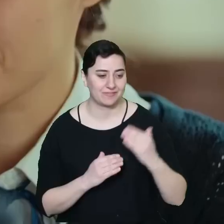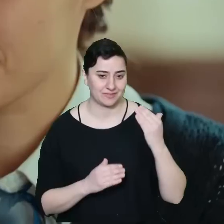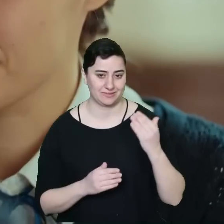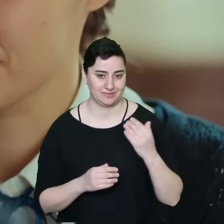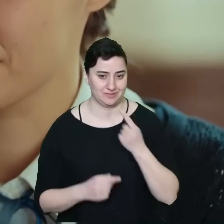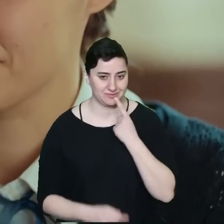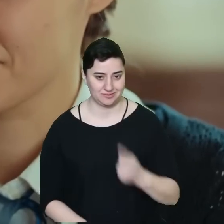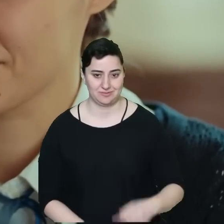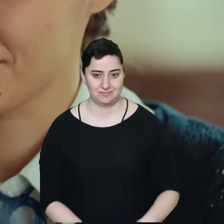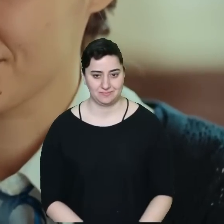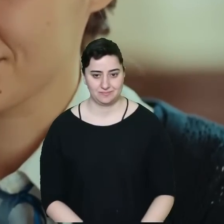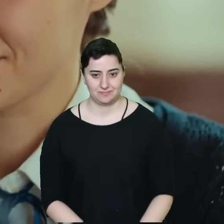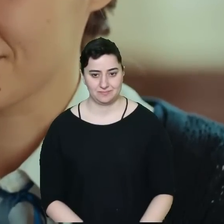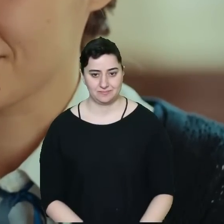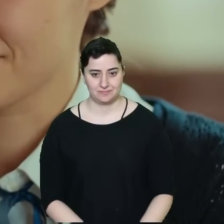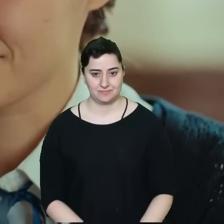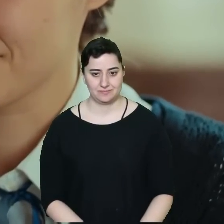şeydir.